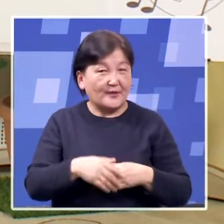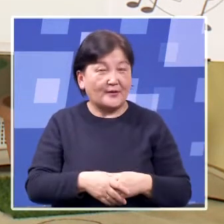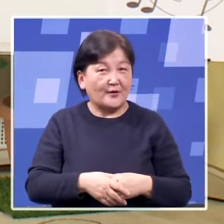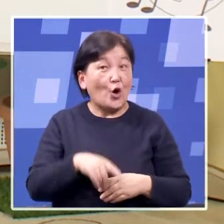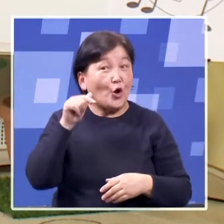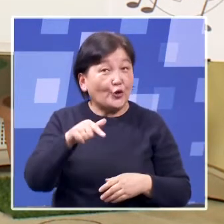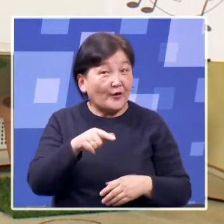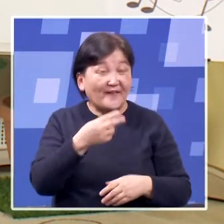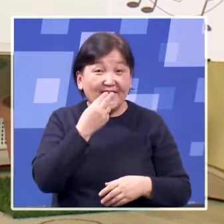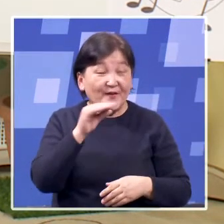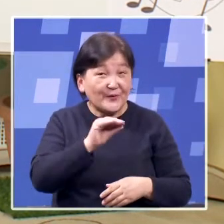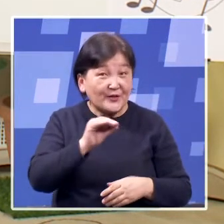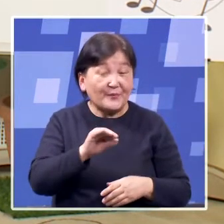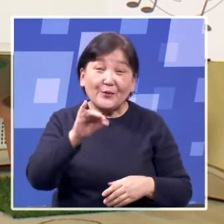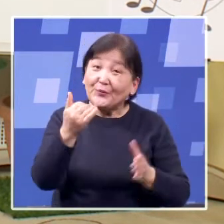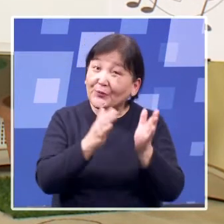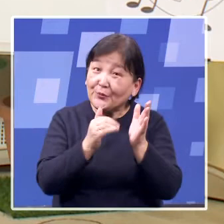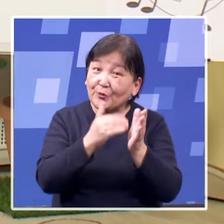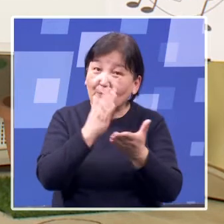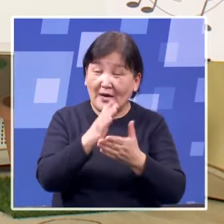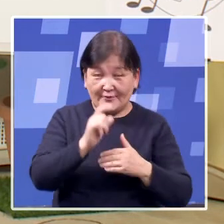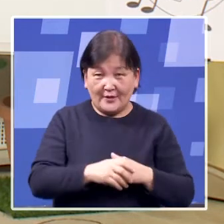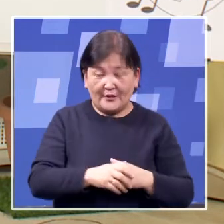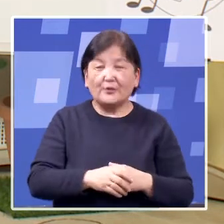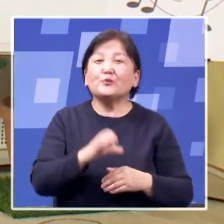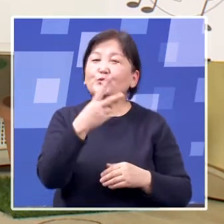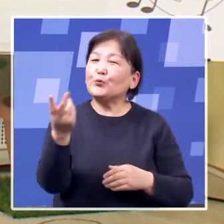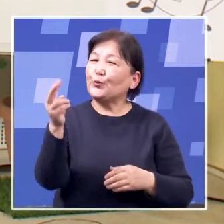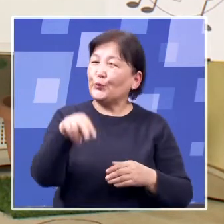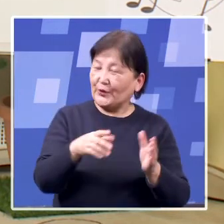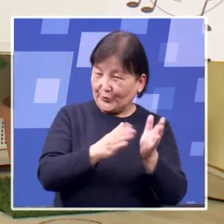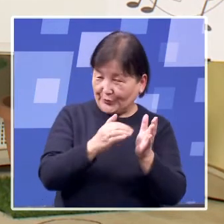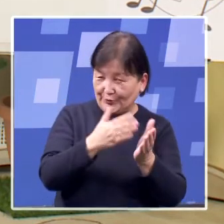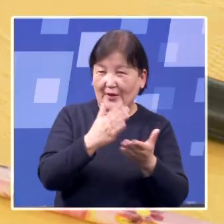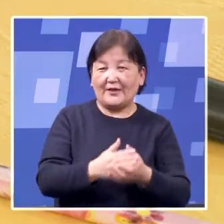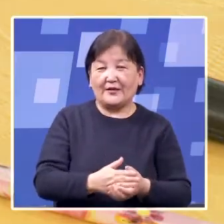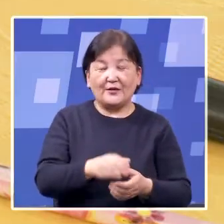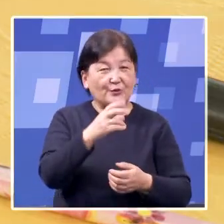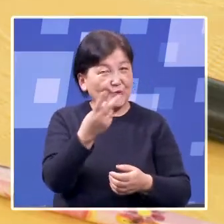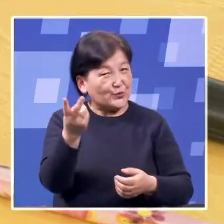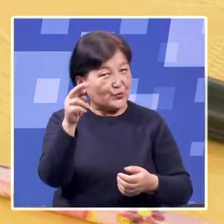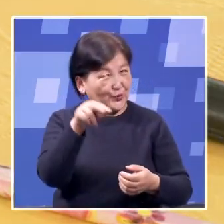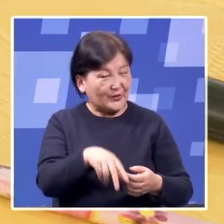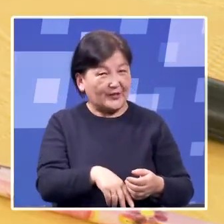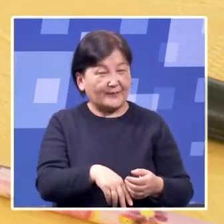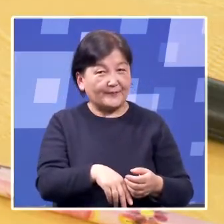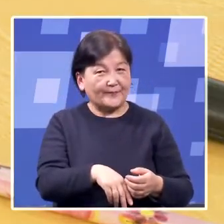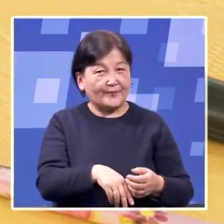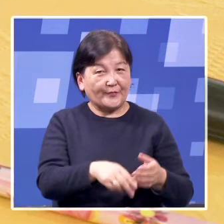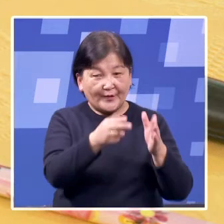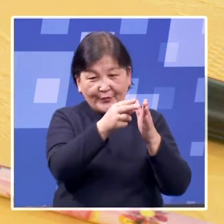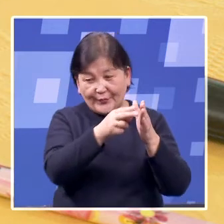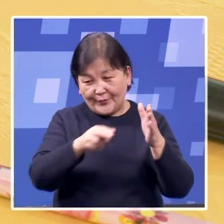уу? Сүүл нь дутуу байна тийм үү? За хулганыхаа сүүлийг хэр зураасаар